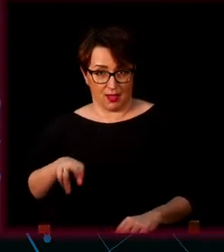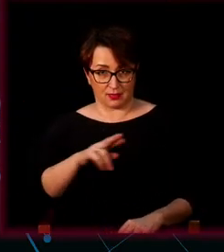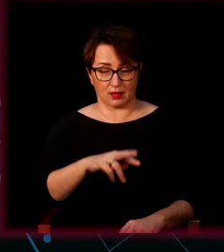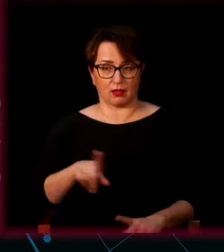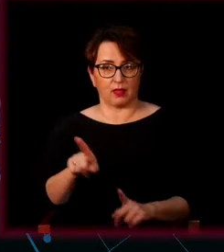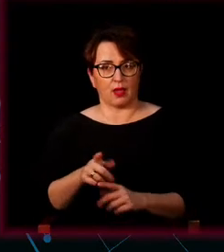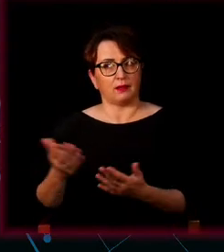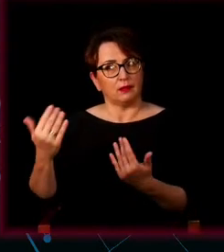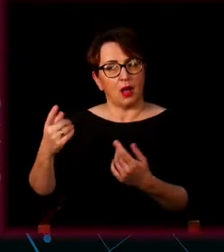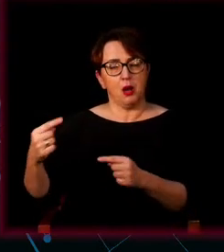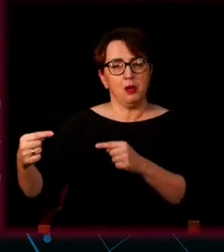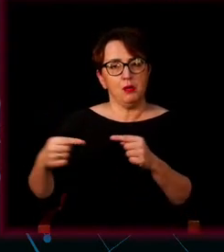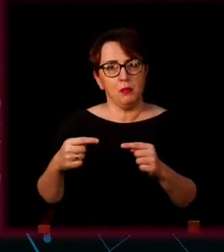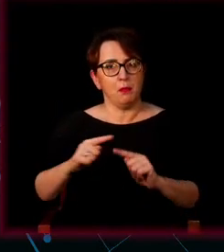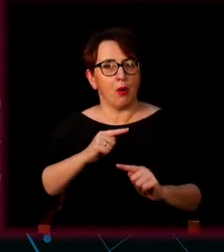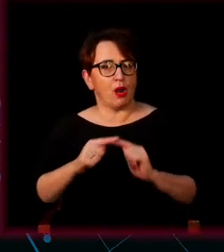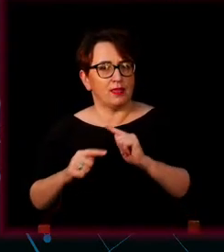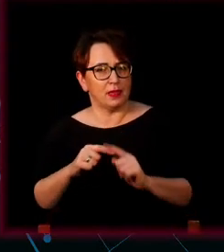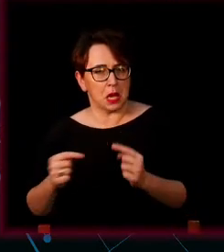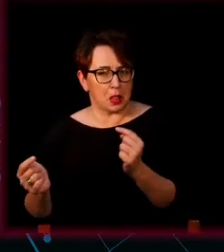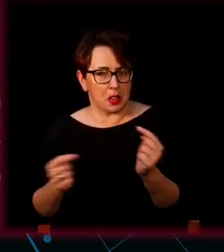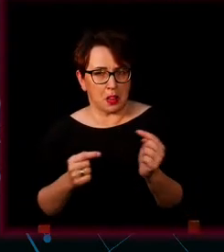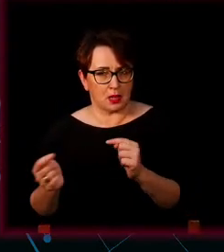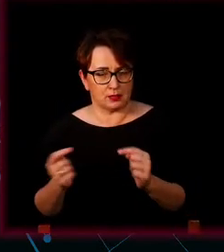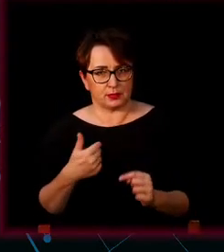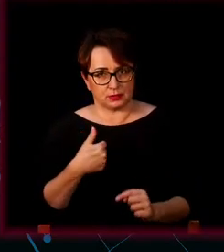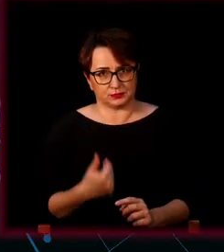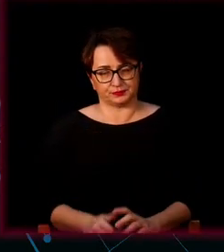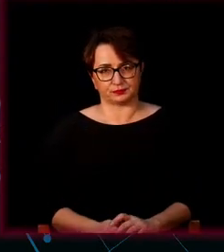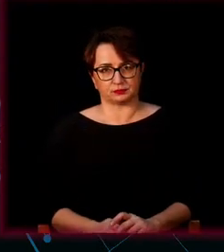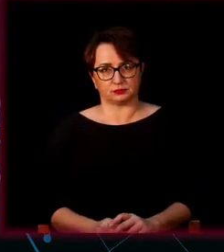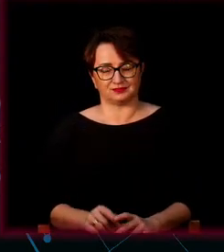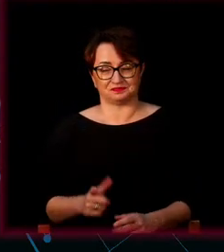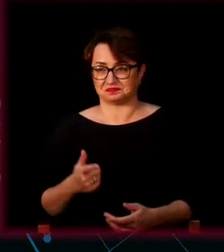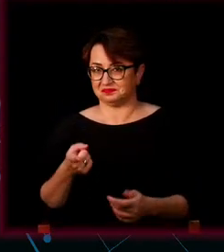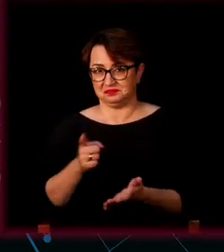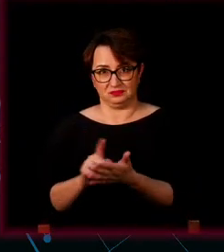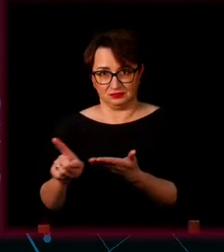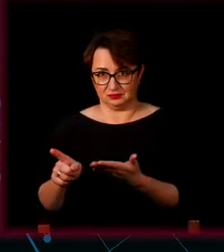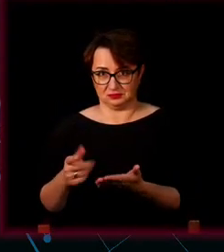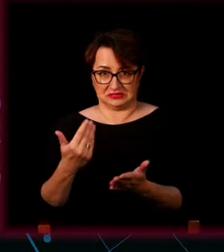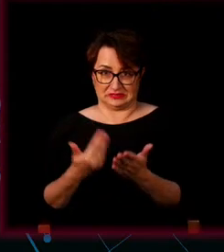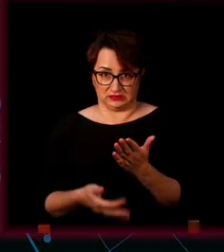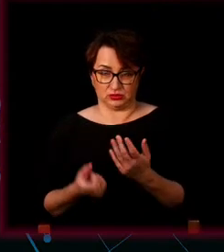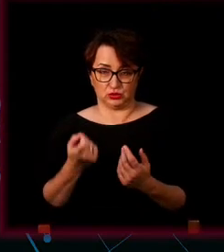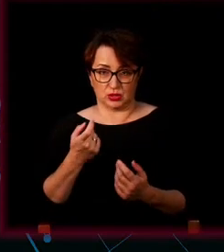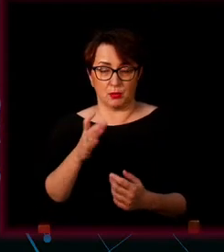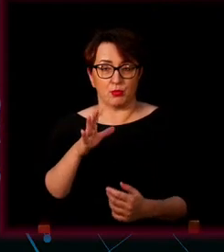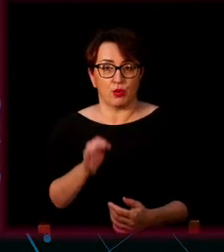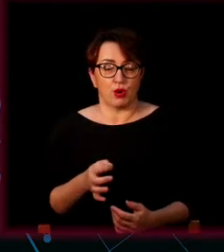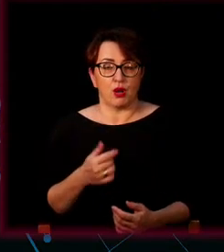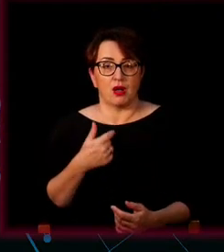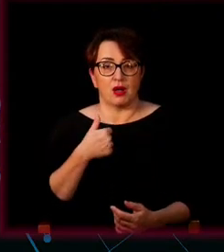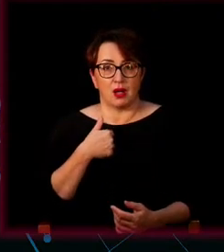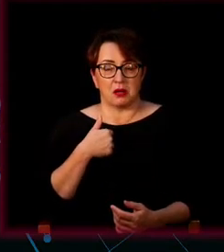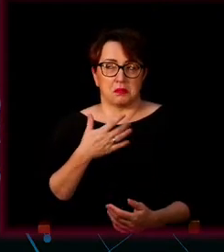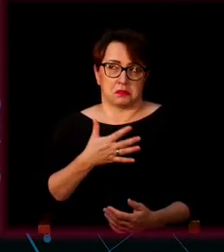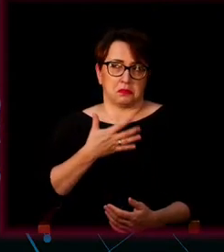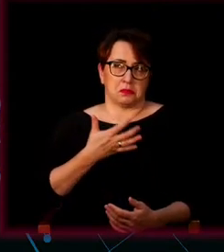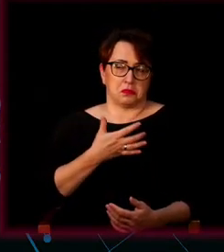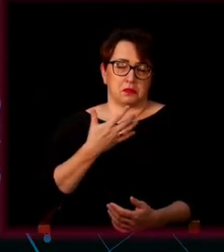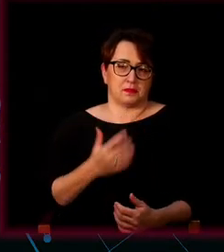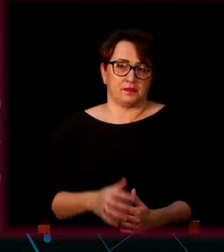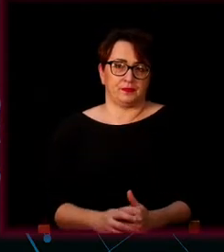daje się wciągnąć w takie polityczne machinacje, z którymi sobie nie radzi. Nie radzi sobie dlatego właśnie, że mimo tego, że wydaje mu